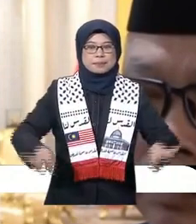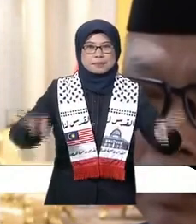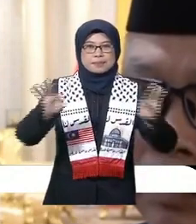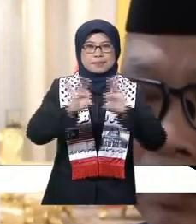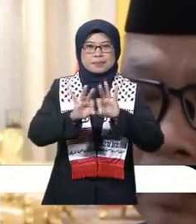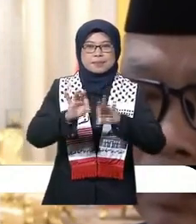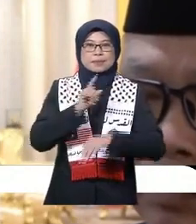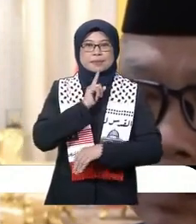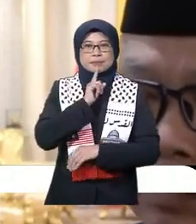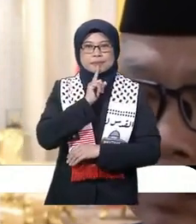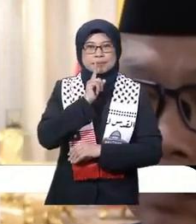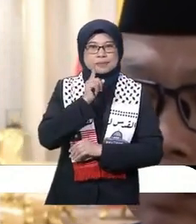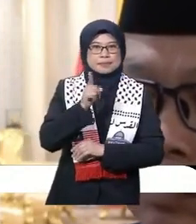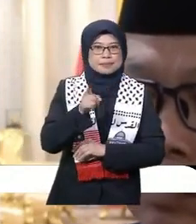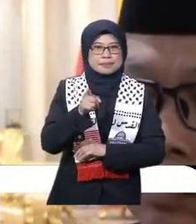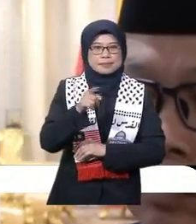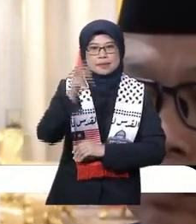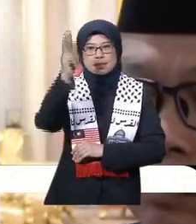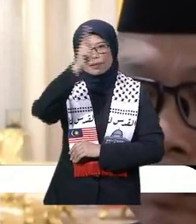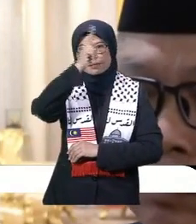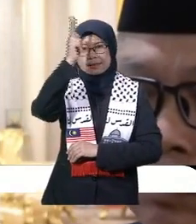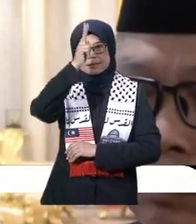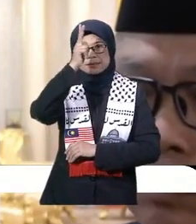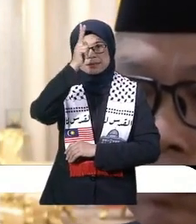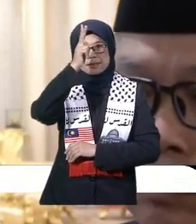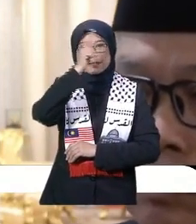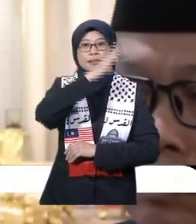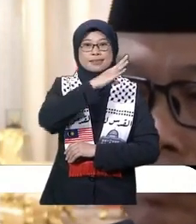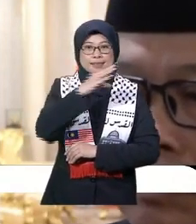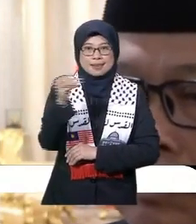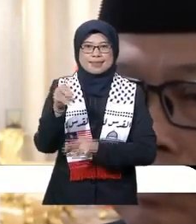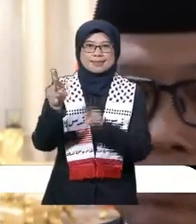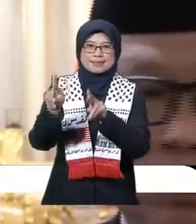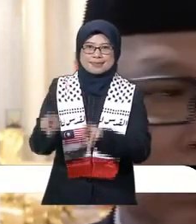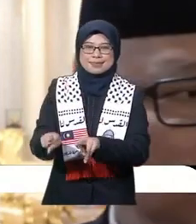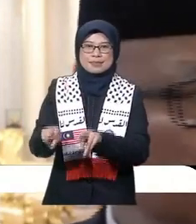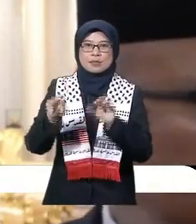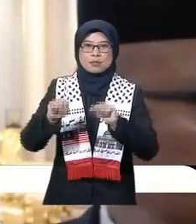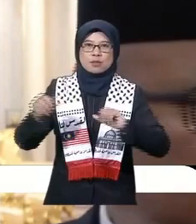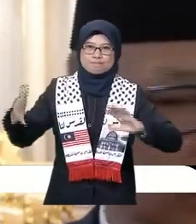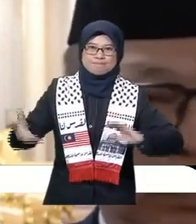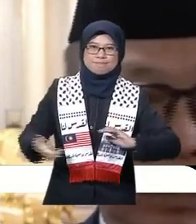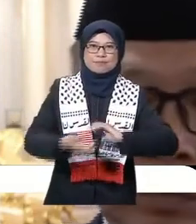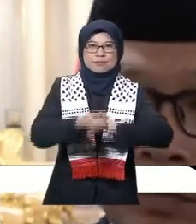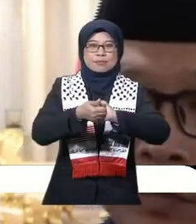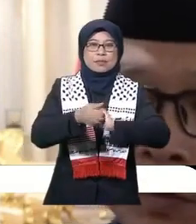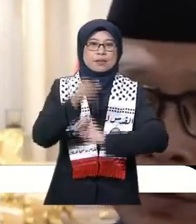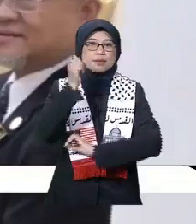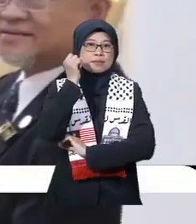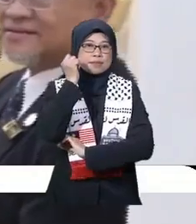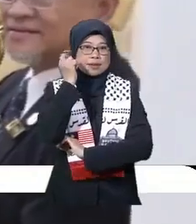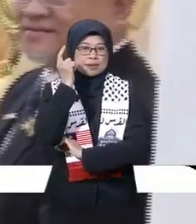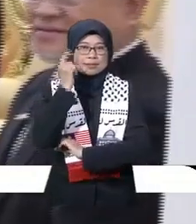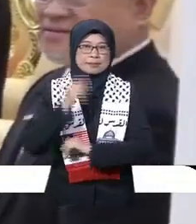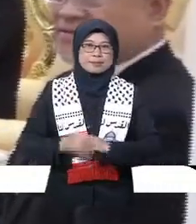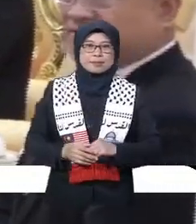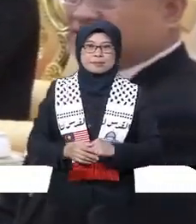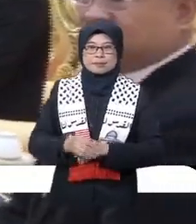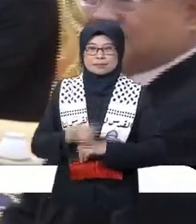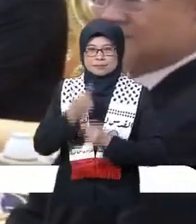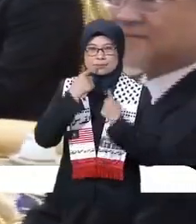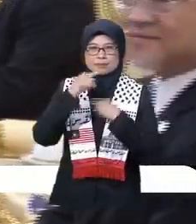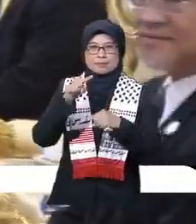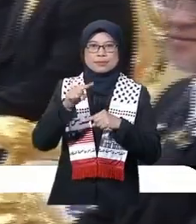untuk memastikan kerajaan dan rakyat dapat dirapatkan dari segi pemahamannya. Beliau berkata demikian